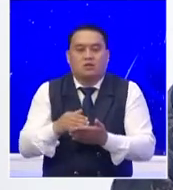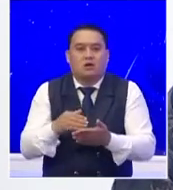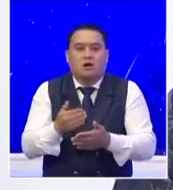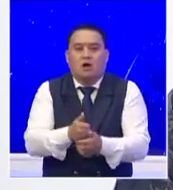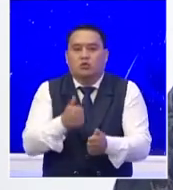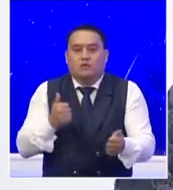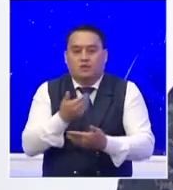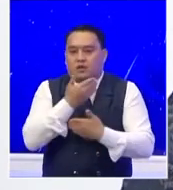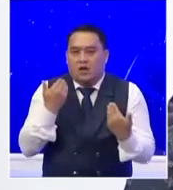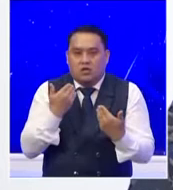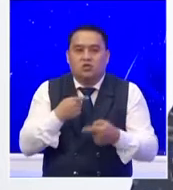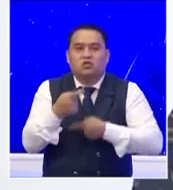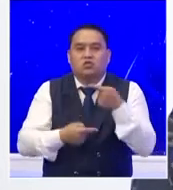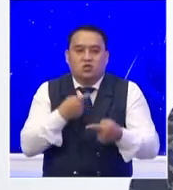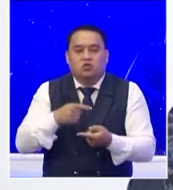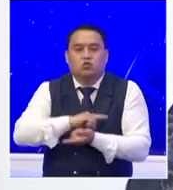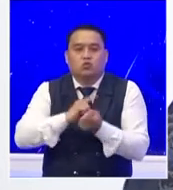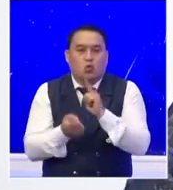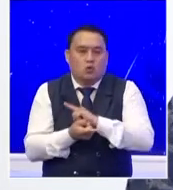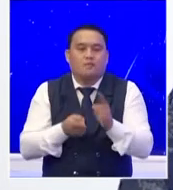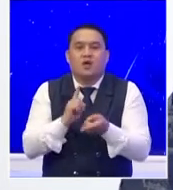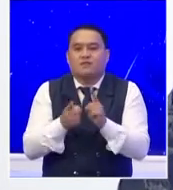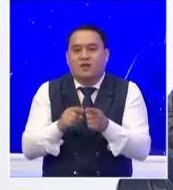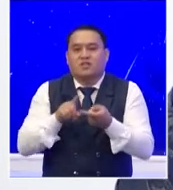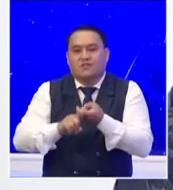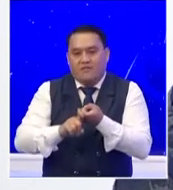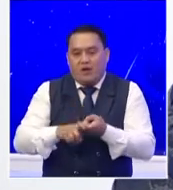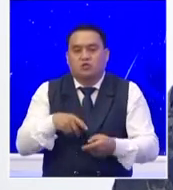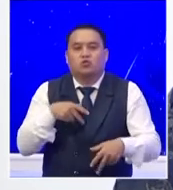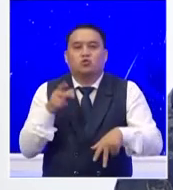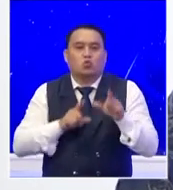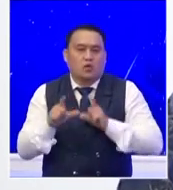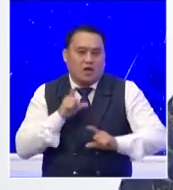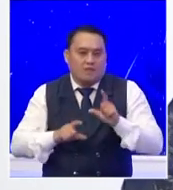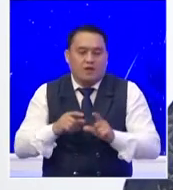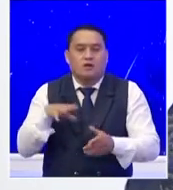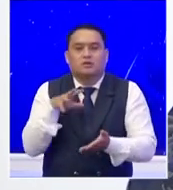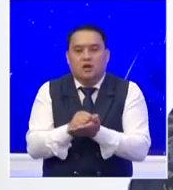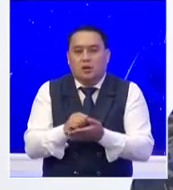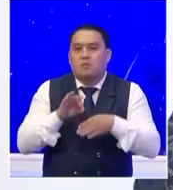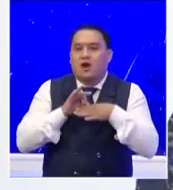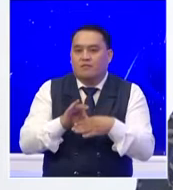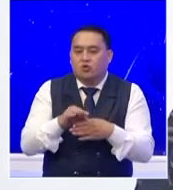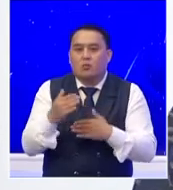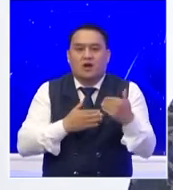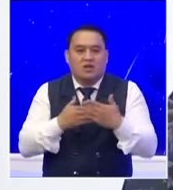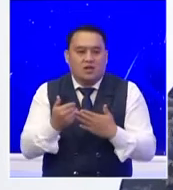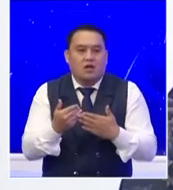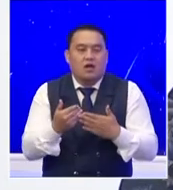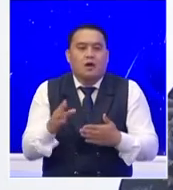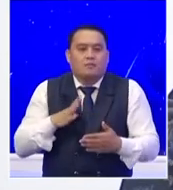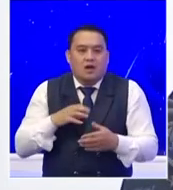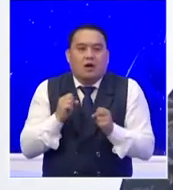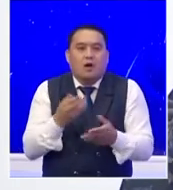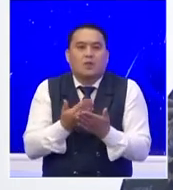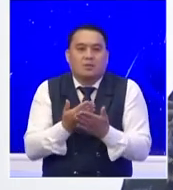от учебной базы нет. Через сурдопереводчика постоянно держим связь со студентами. Помимо теоретических занятий, мы проводим и практические. Происходит это так.